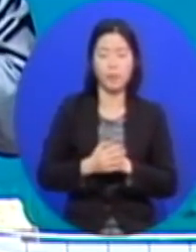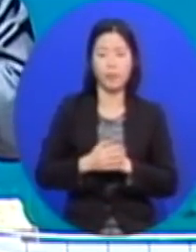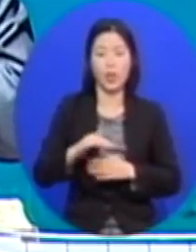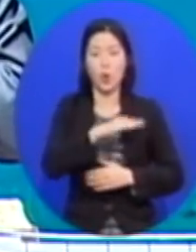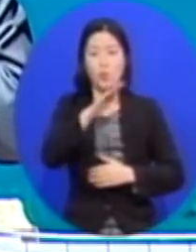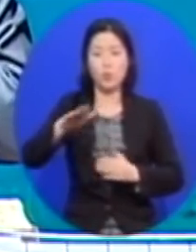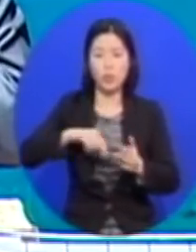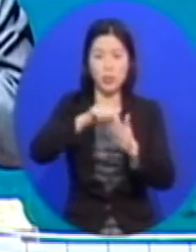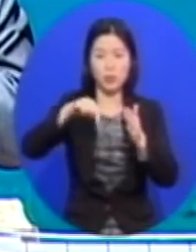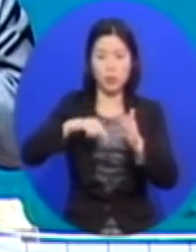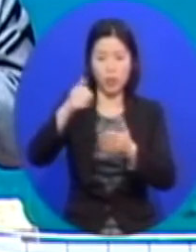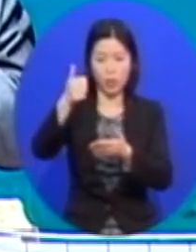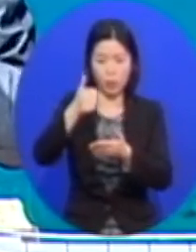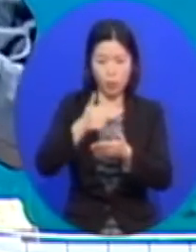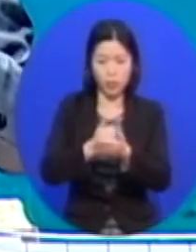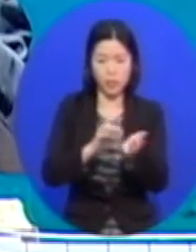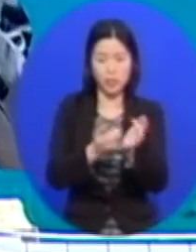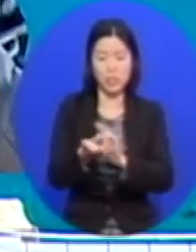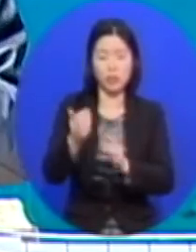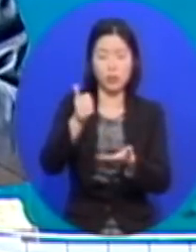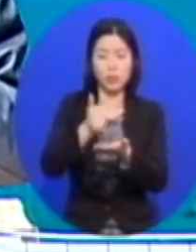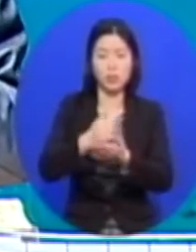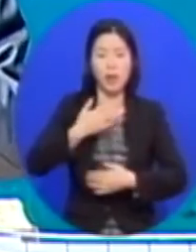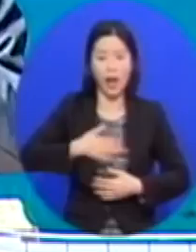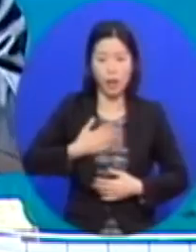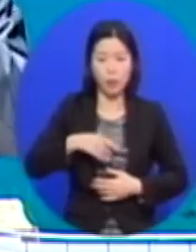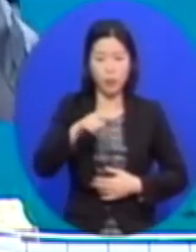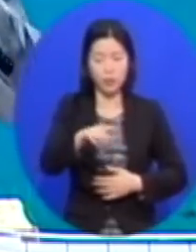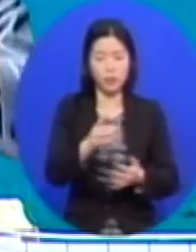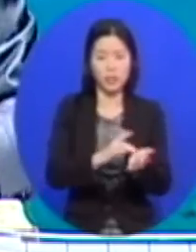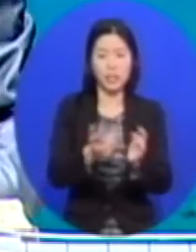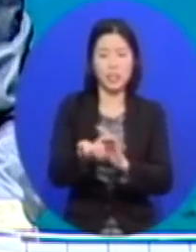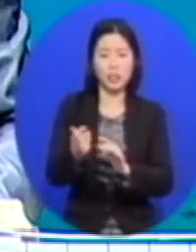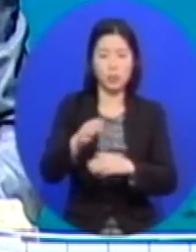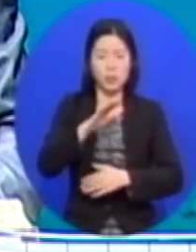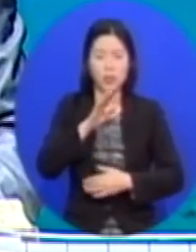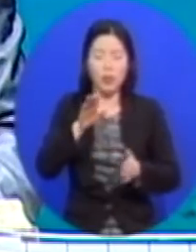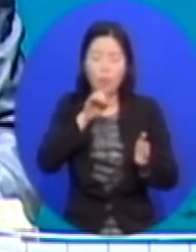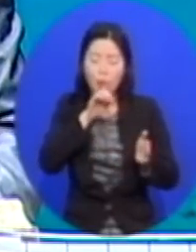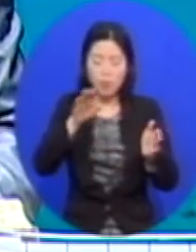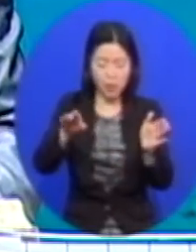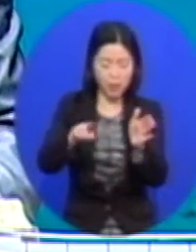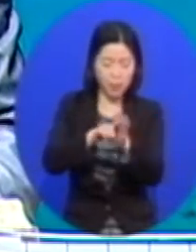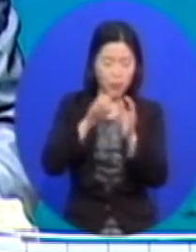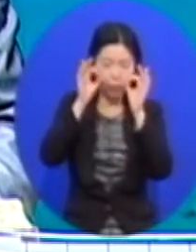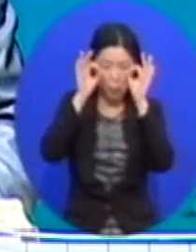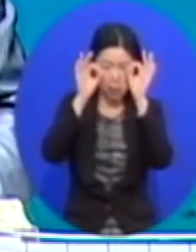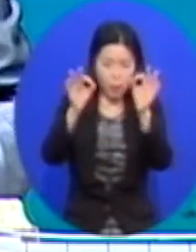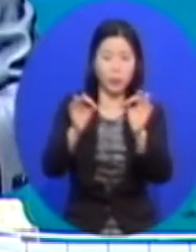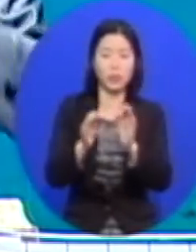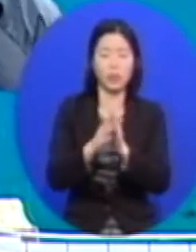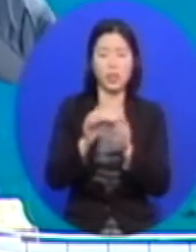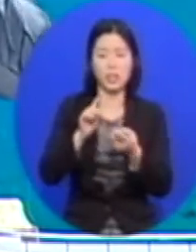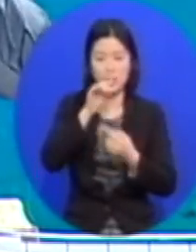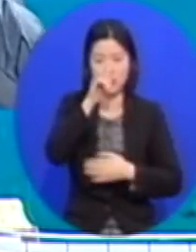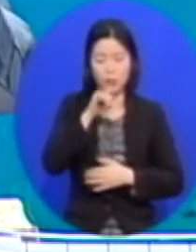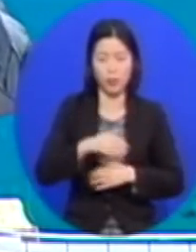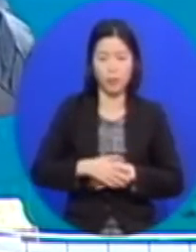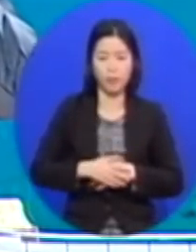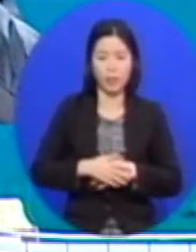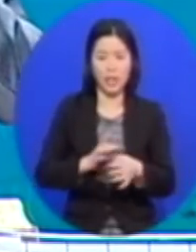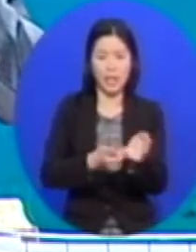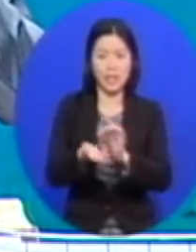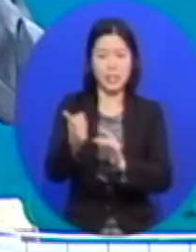안에 오신 예수님을 알고 그 예수님을 정말 믿고 바라보는데 있는 겁니다 예수님을 바라 보게